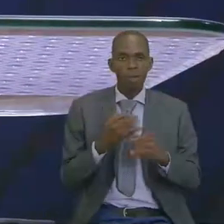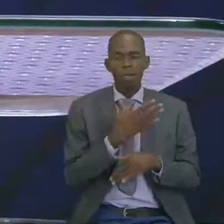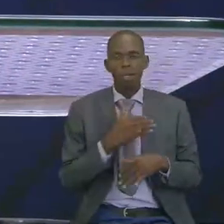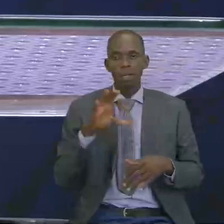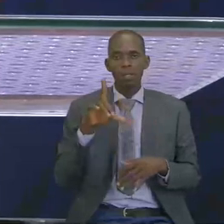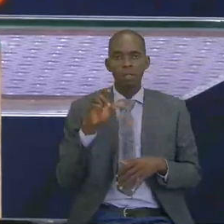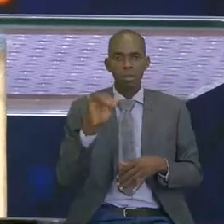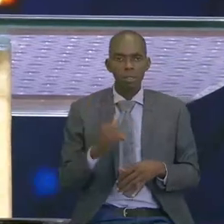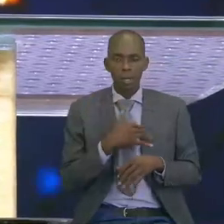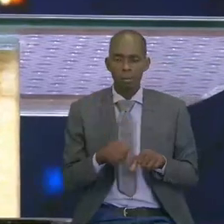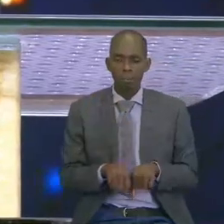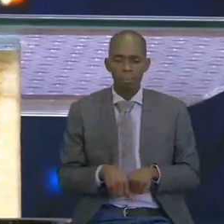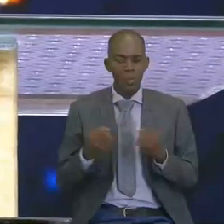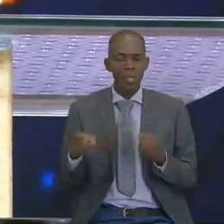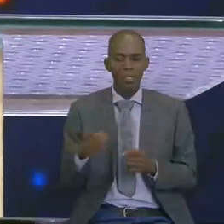pièces.